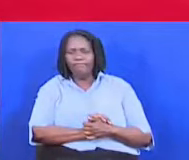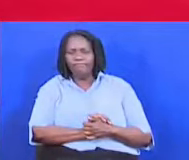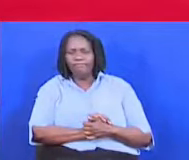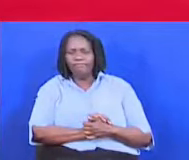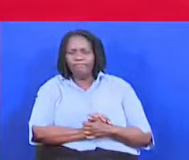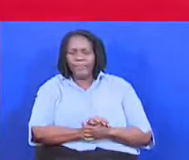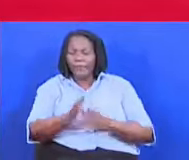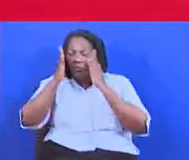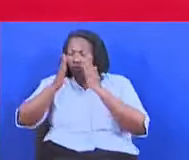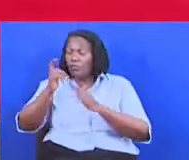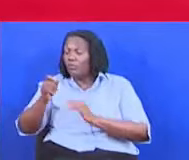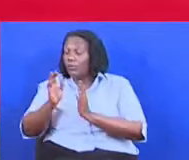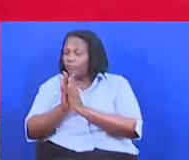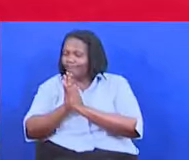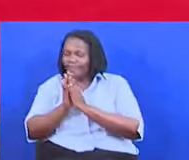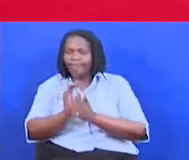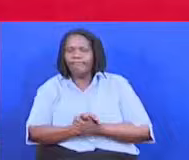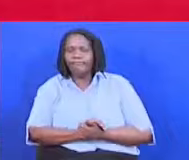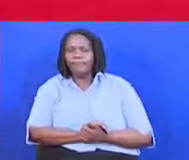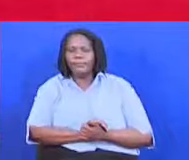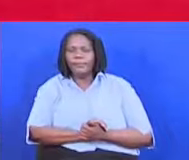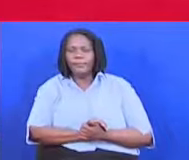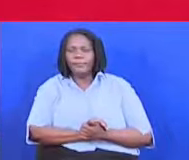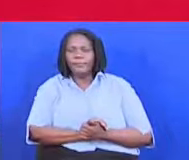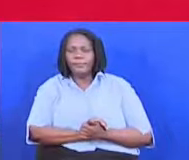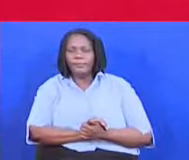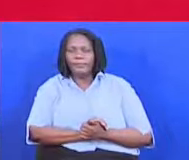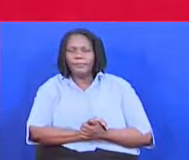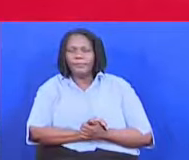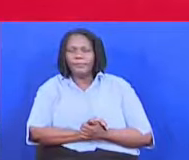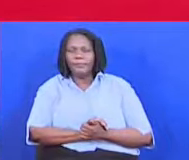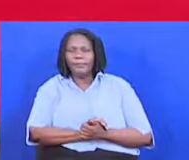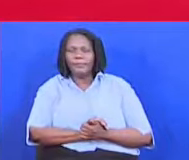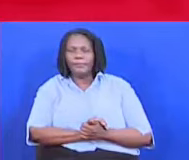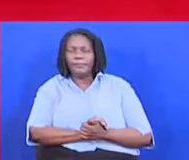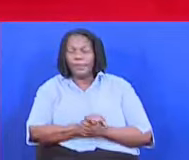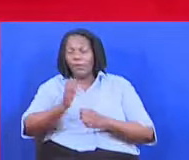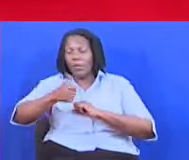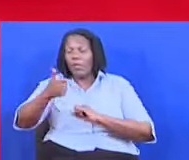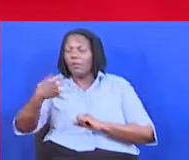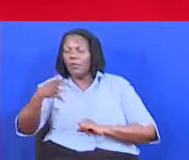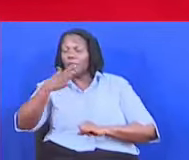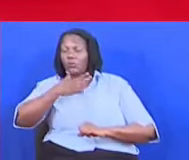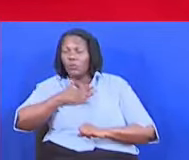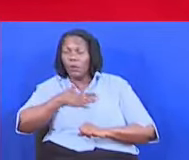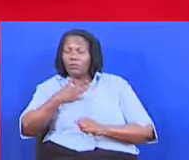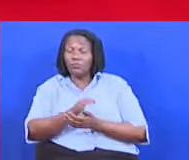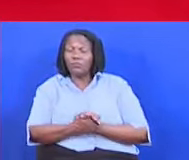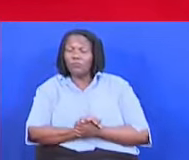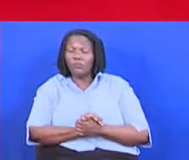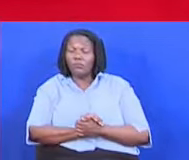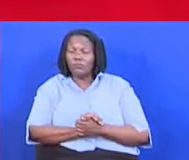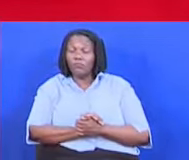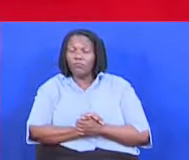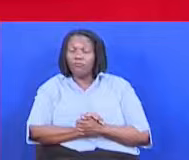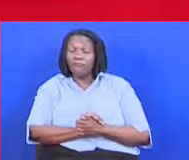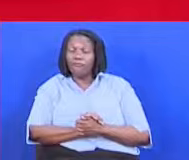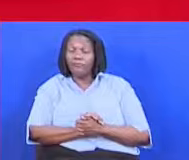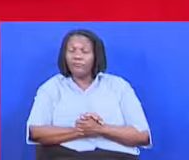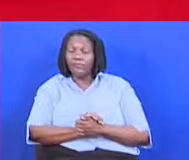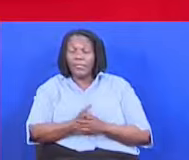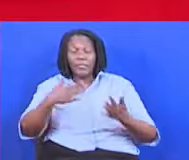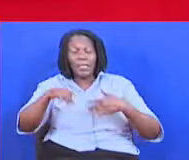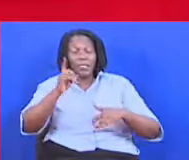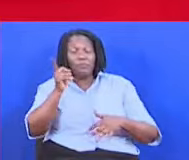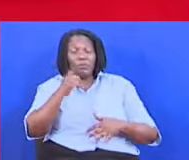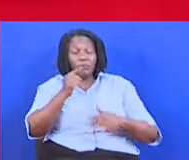Asante sana Mheshimiwa Speaker. Mheshimiwa Speaker, kwa niaba ya Waziri wa Mambo ya Nje na Ushirikiano wa Afrika Mashariki, naomba